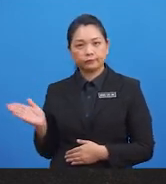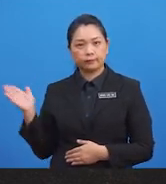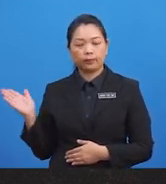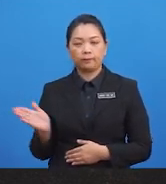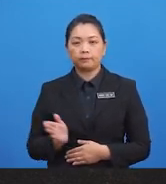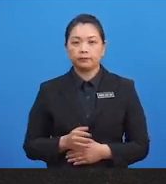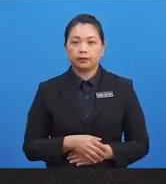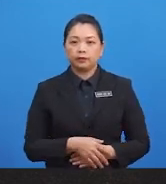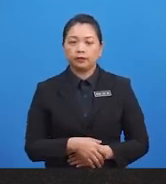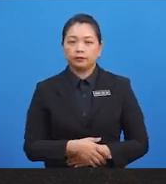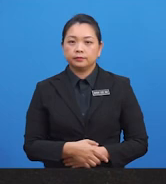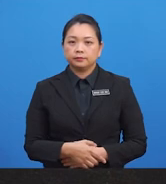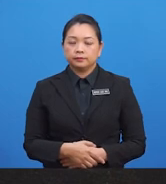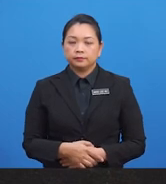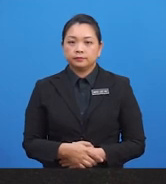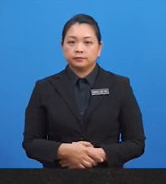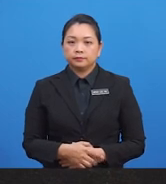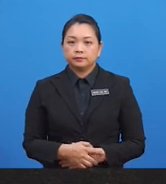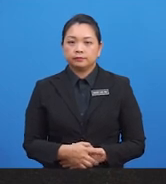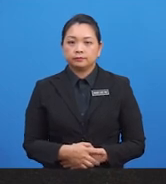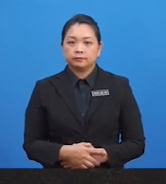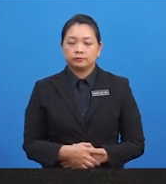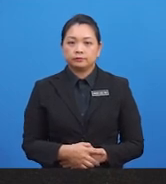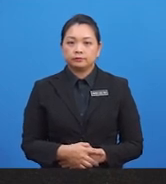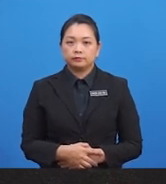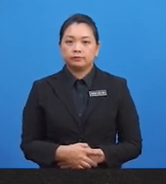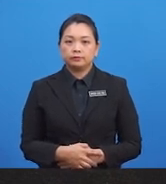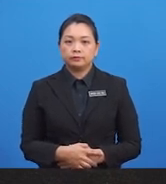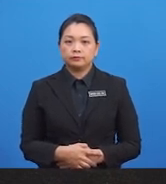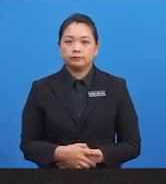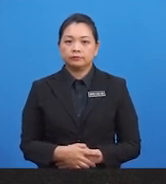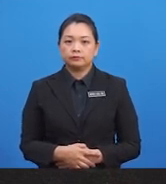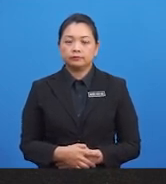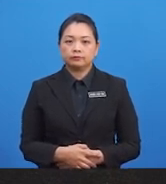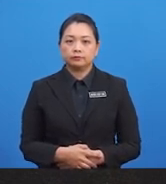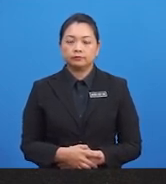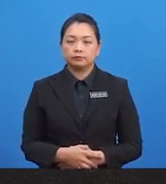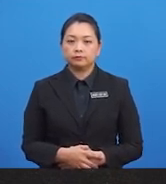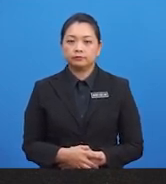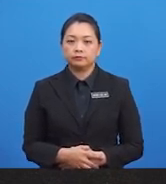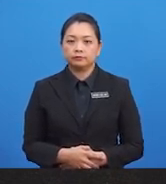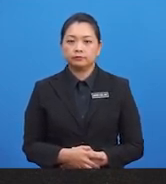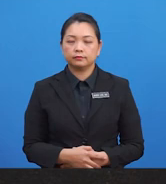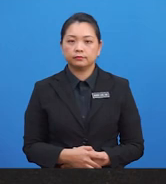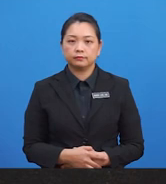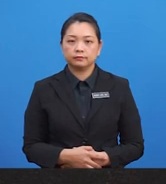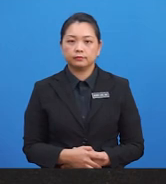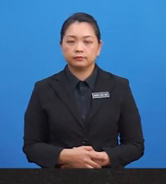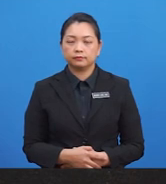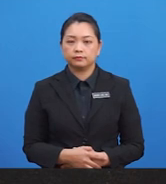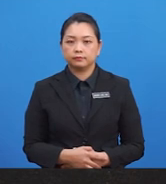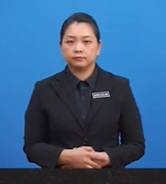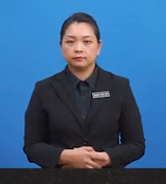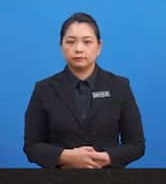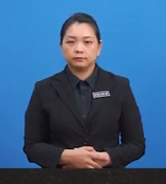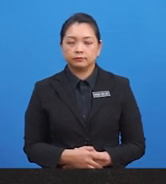2 tolak 2Y tolak 3 bagi had negatif